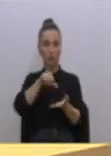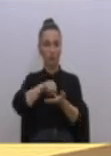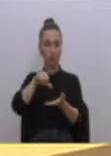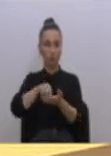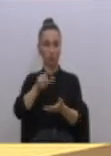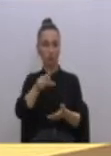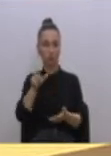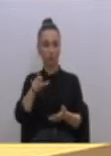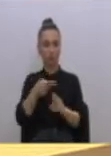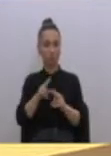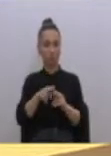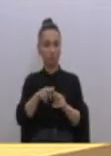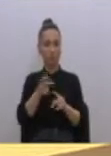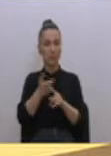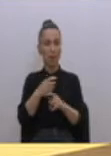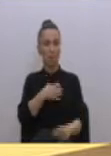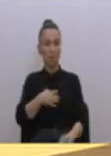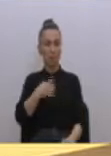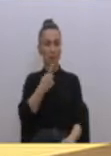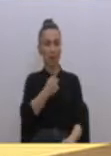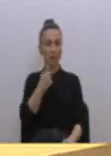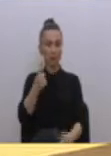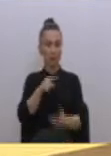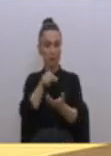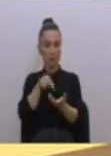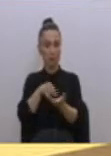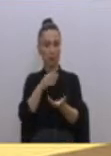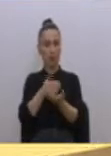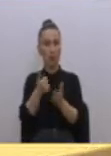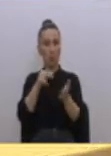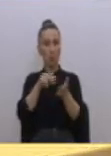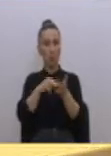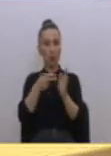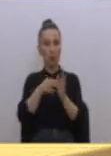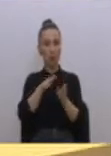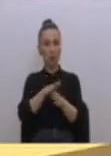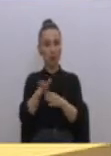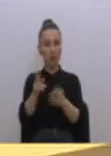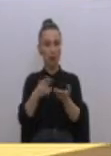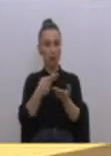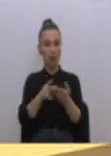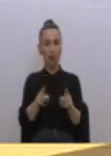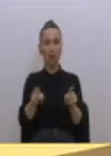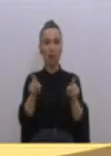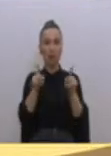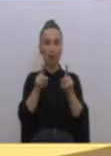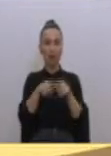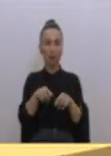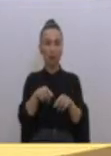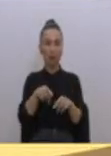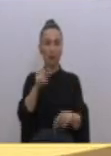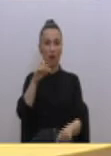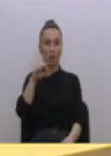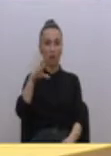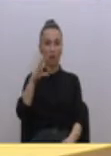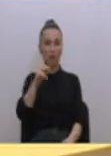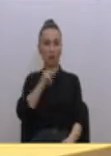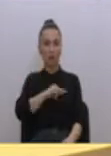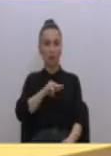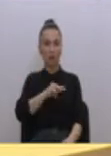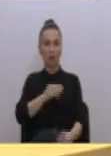nesalian mișolovani s-a cetrei, ete tu palazdem mișolovani urs. Bugetul și asculul bisangarișii, aceve auditis